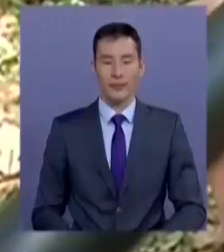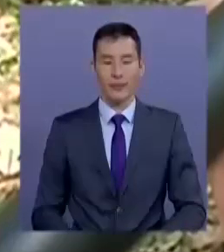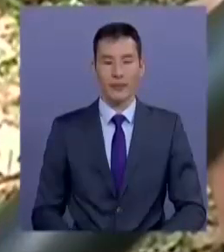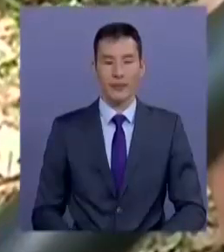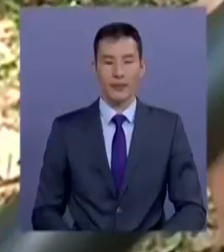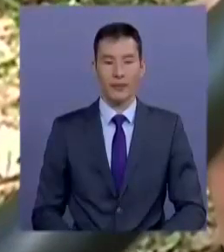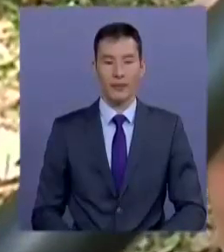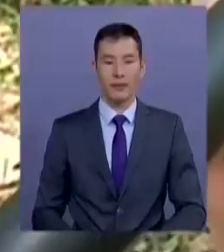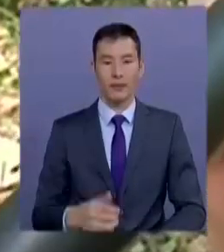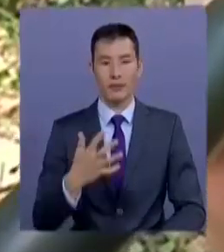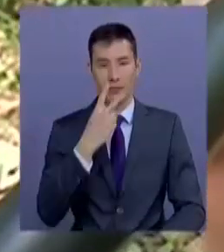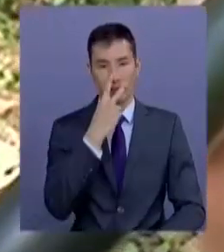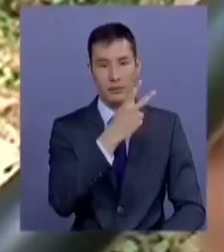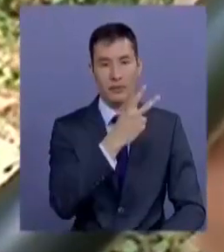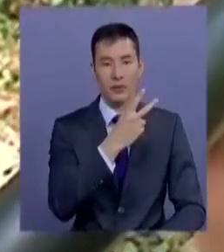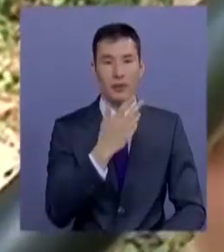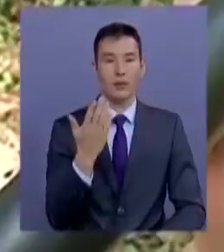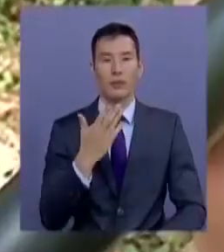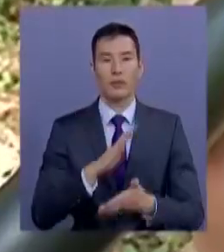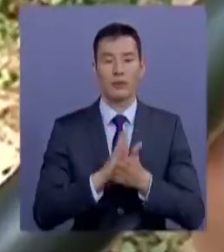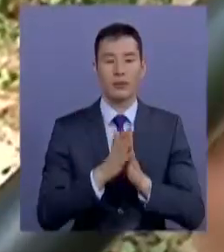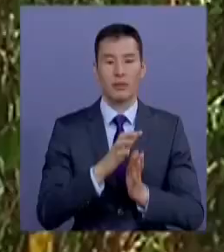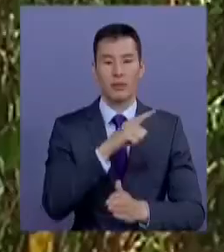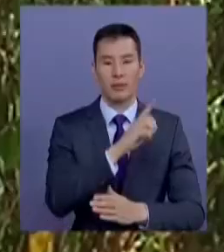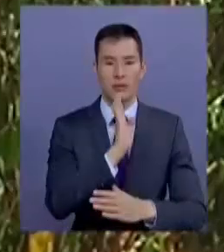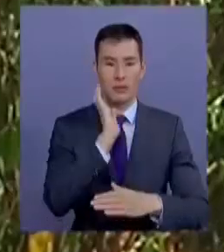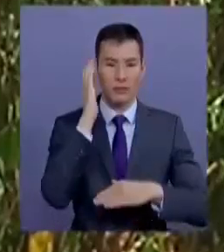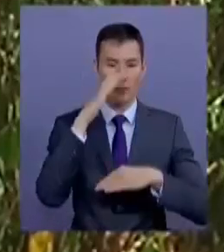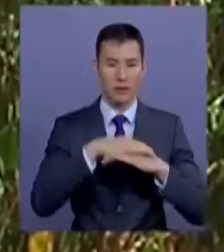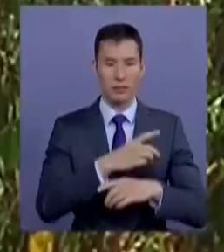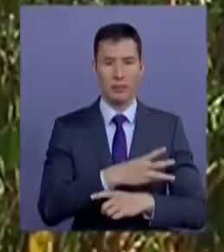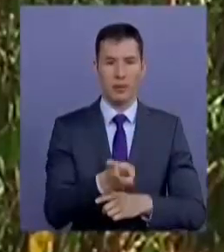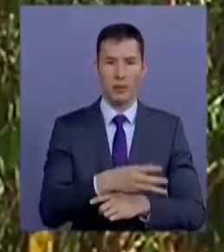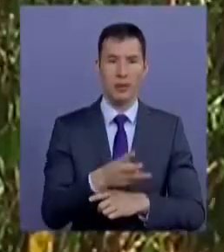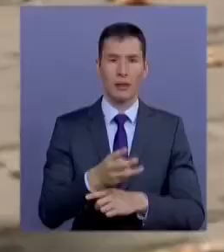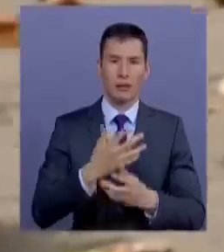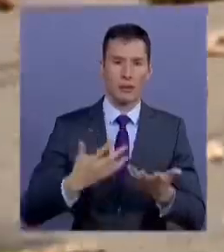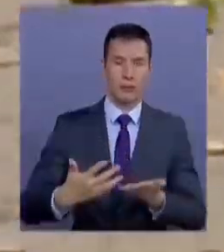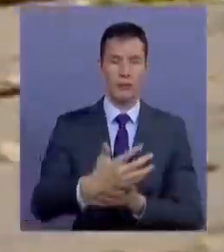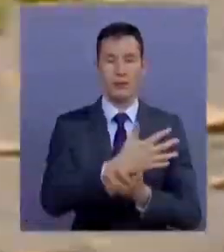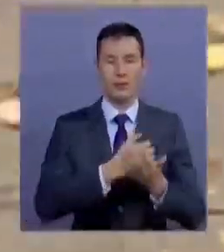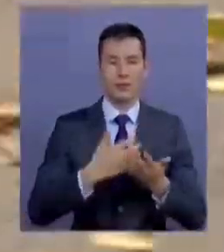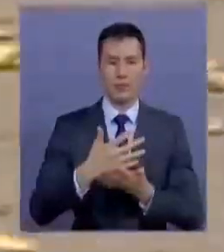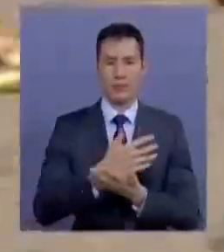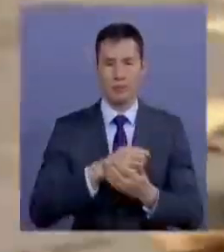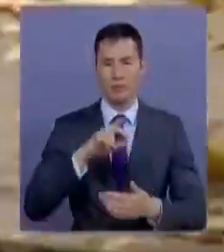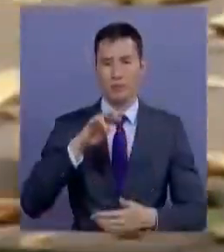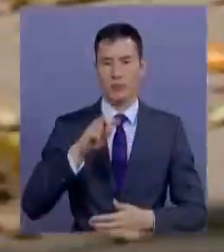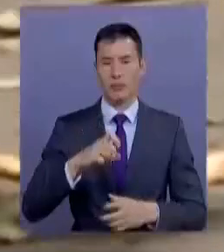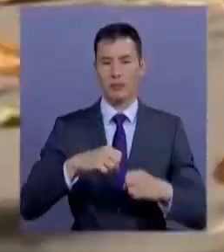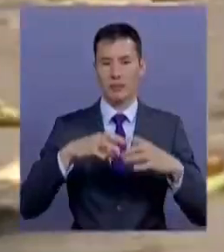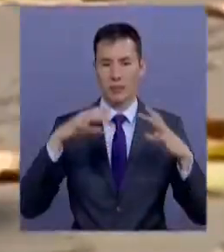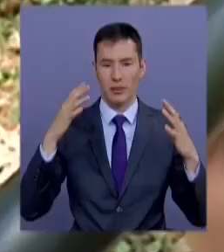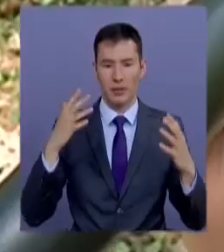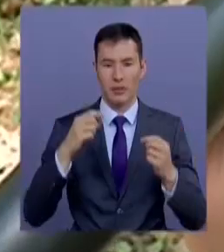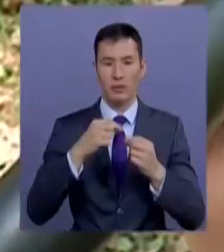Видите, вот посмотрите сейчас, вот они занимаются целый день вот этим. Собирают, поднимают пыль и собирают